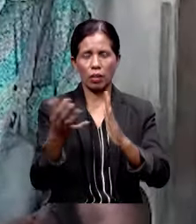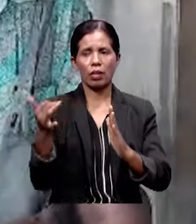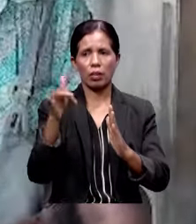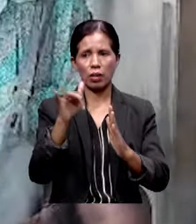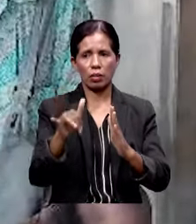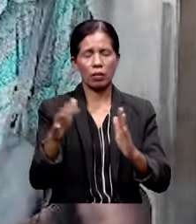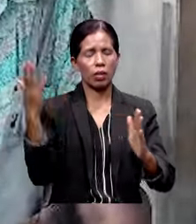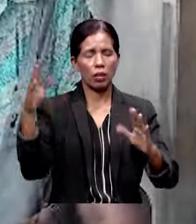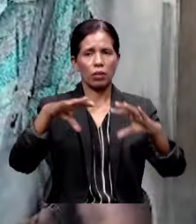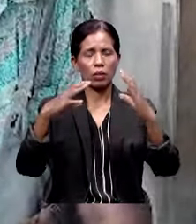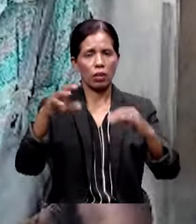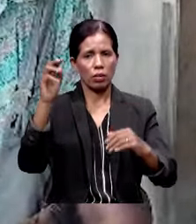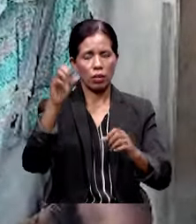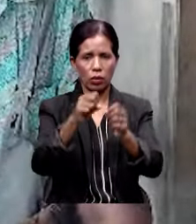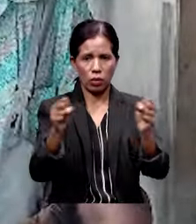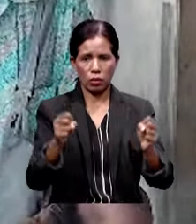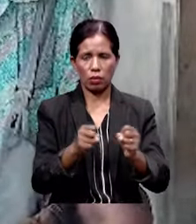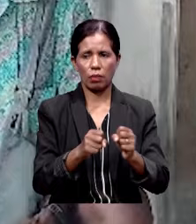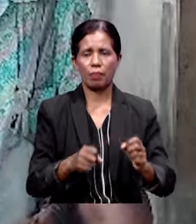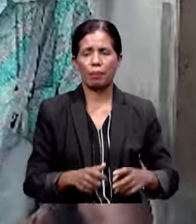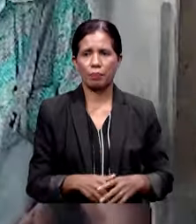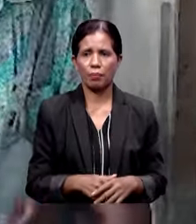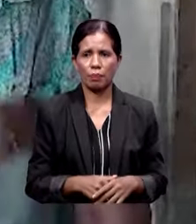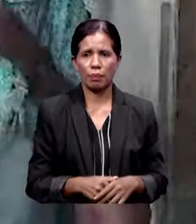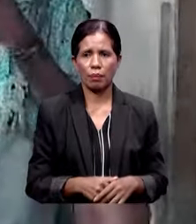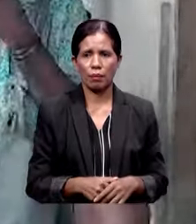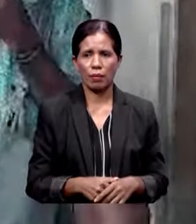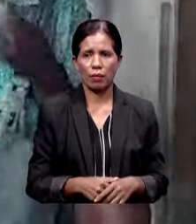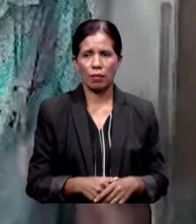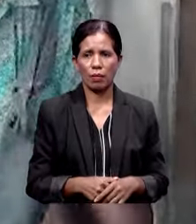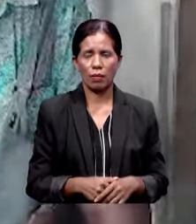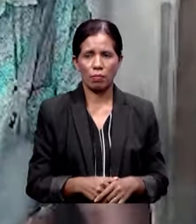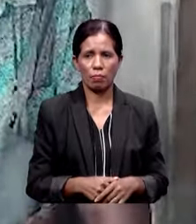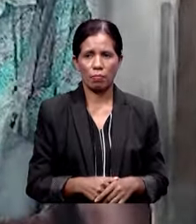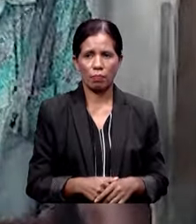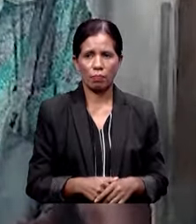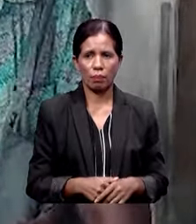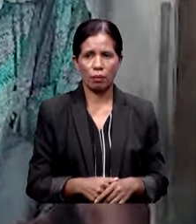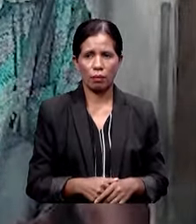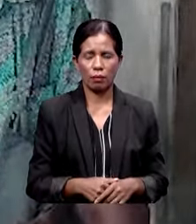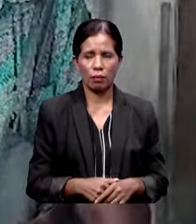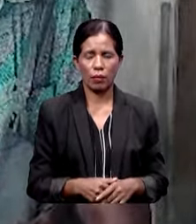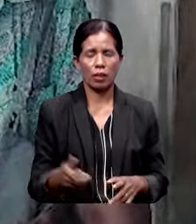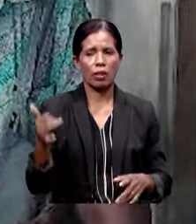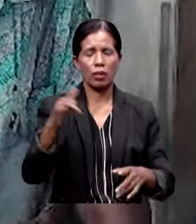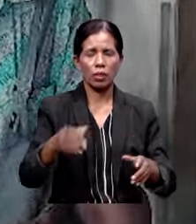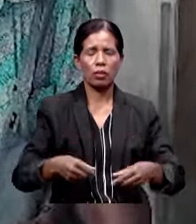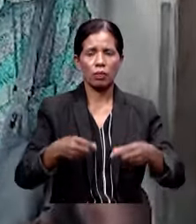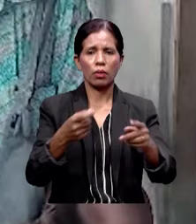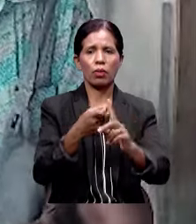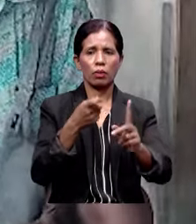ha konselu suku tanda se desisau nebe makasir hola